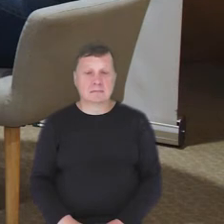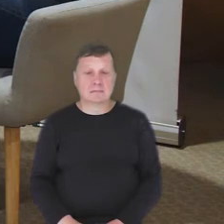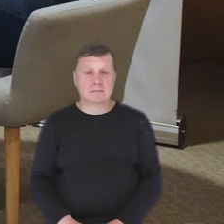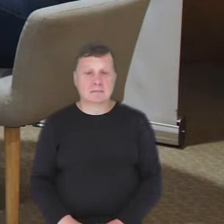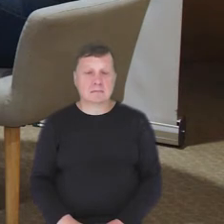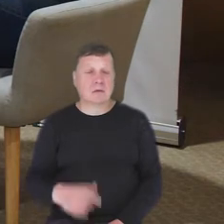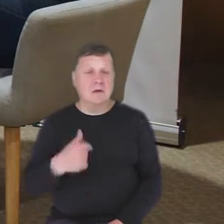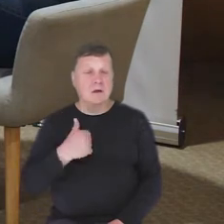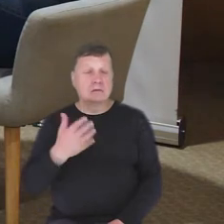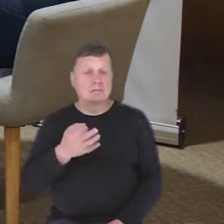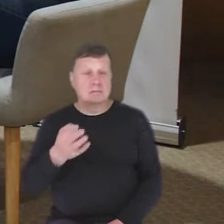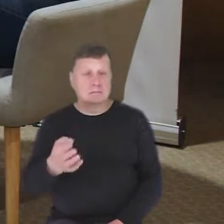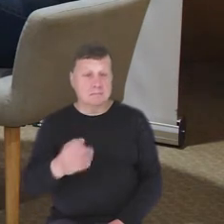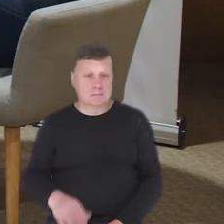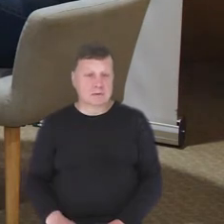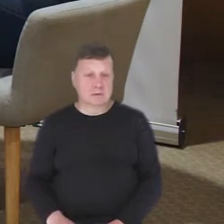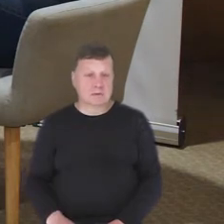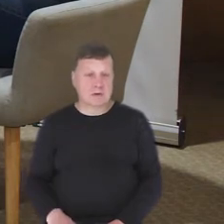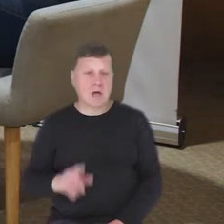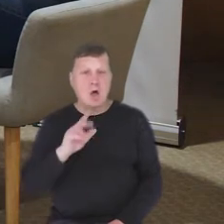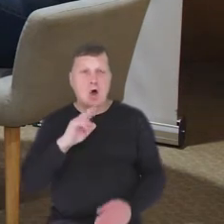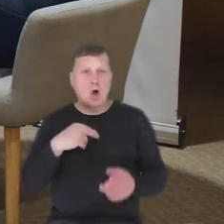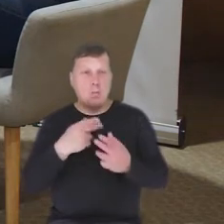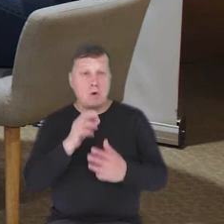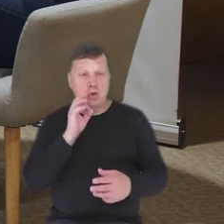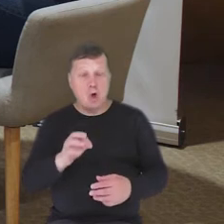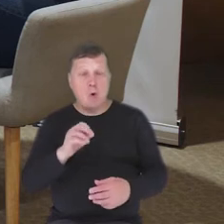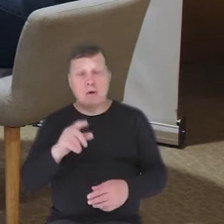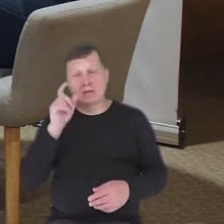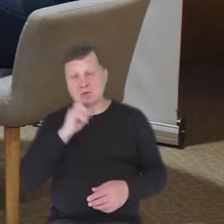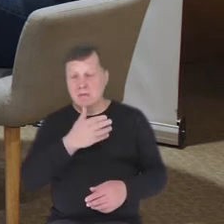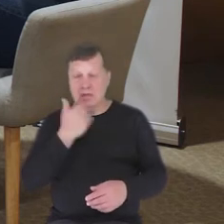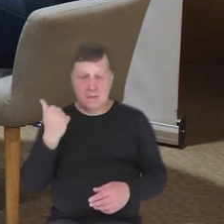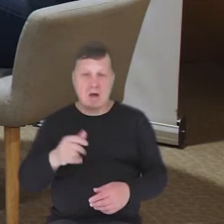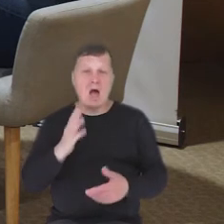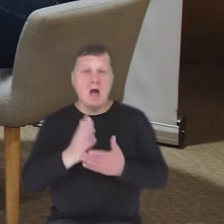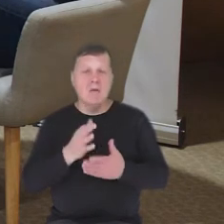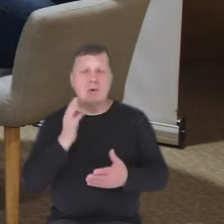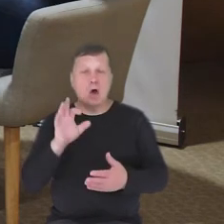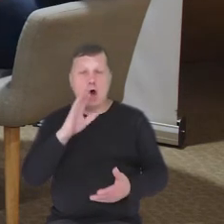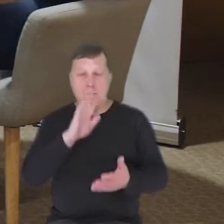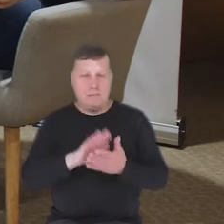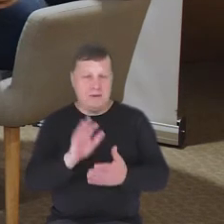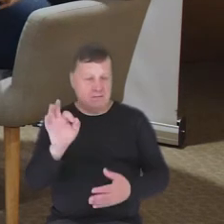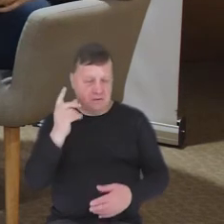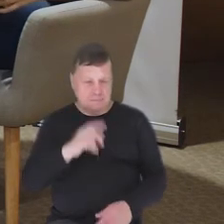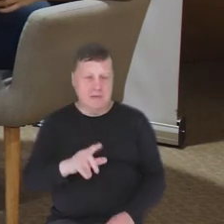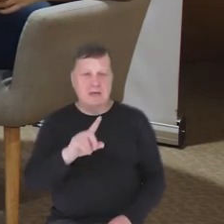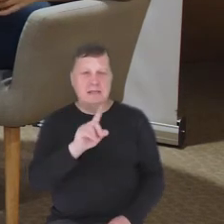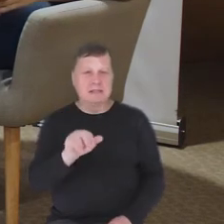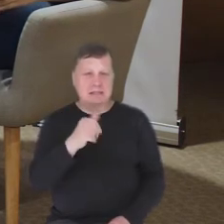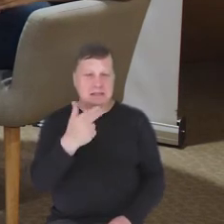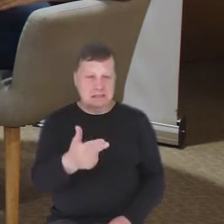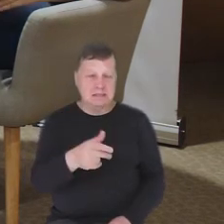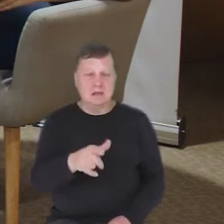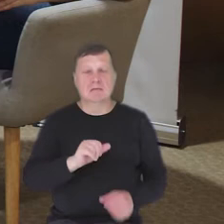Ja mam pytanie, mi się wydaje, że na nie nie ma dobrej ani złej odpowiedzi, więc to jest pytanie o opinię. Ponieważ kiedy jakby zin staje się